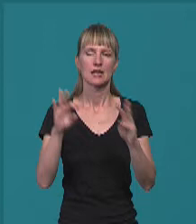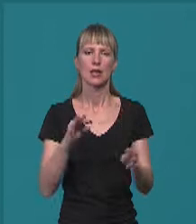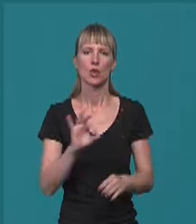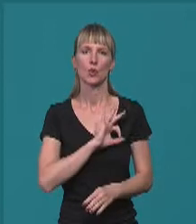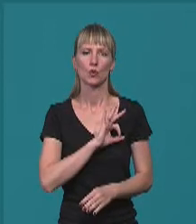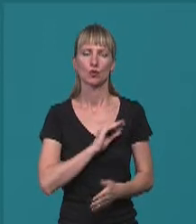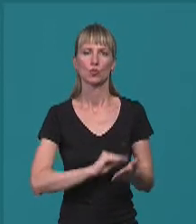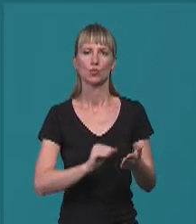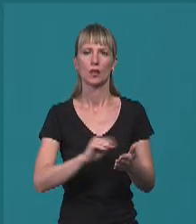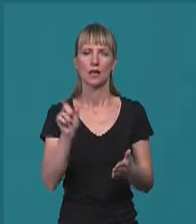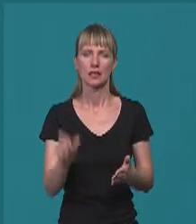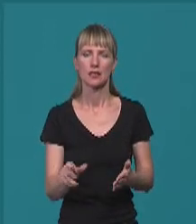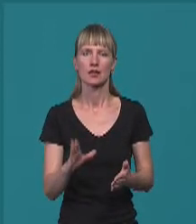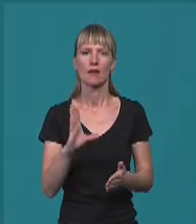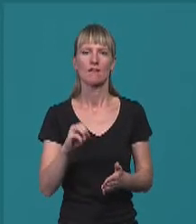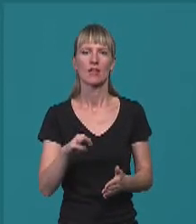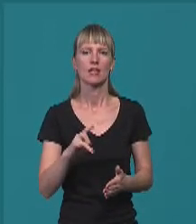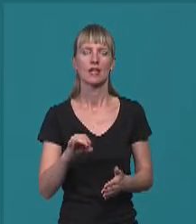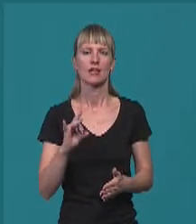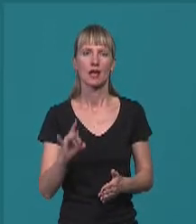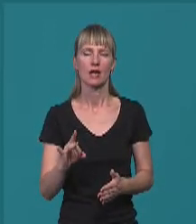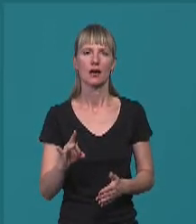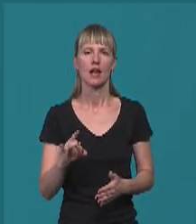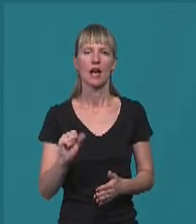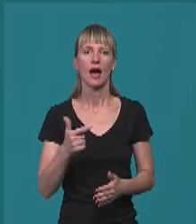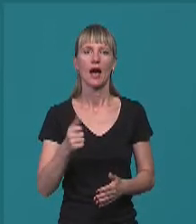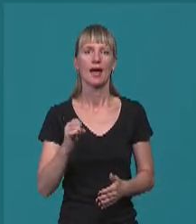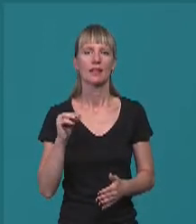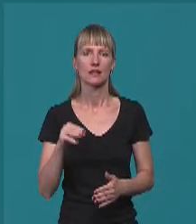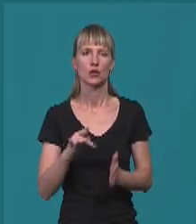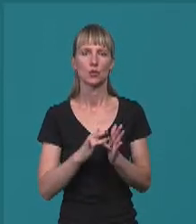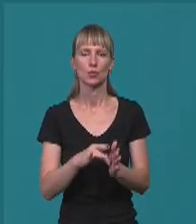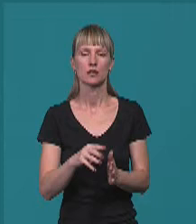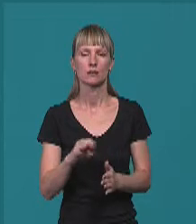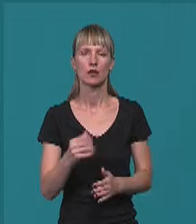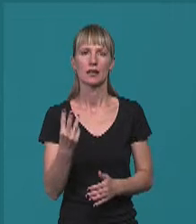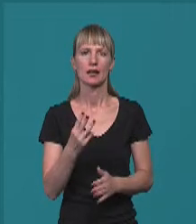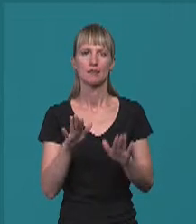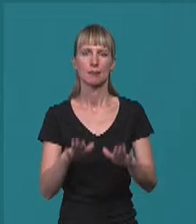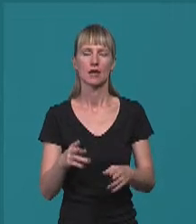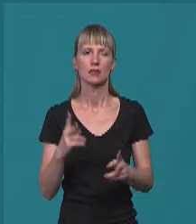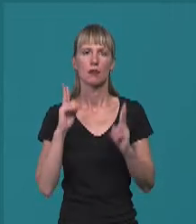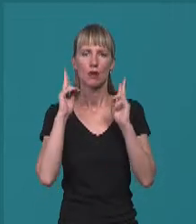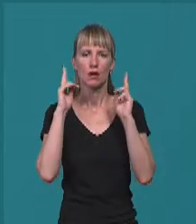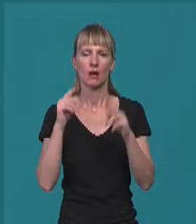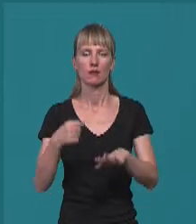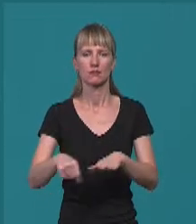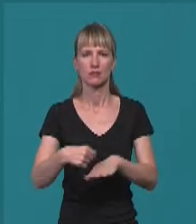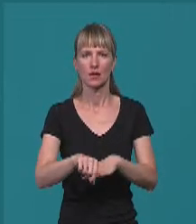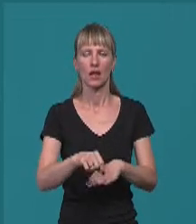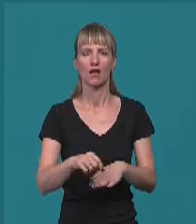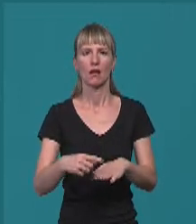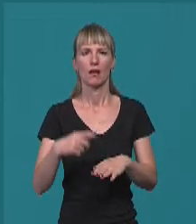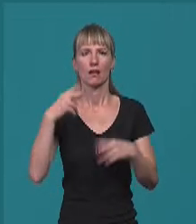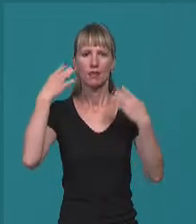юрист, журналіст, ветеринар, агент з туризму, психолог, поліцейський. На третьому місці це перукар, візажист, манікюрник, фахівець